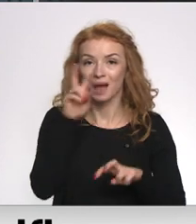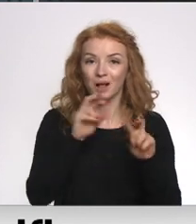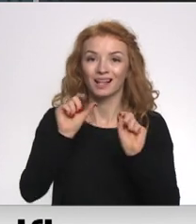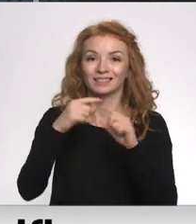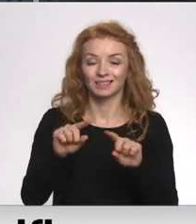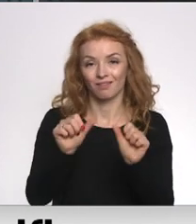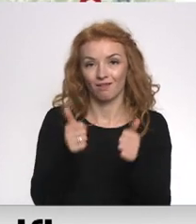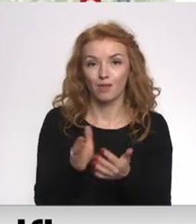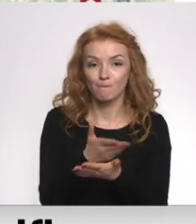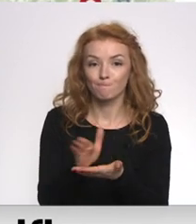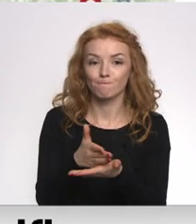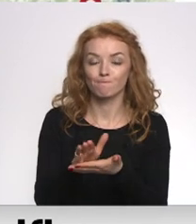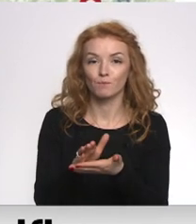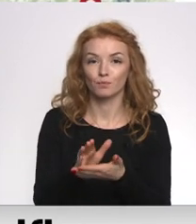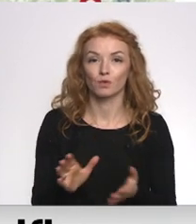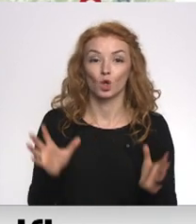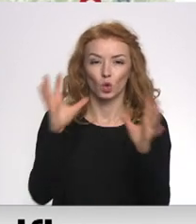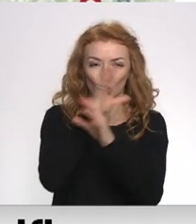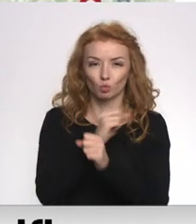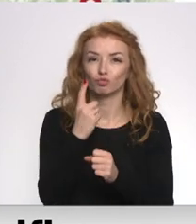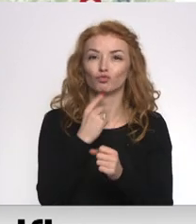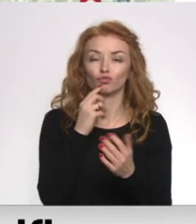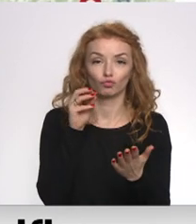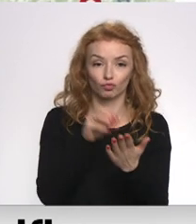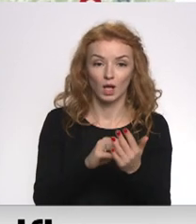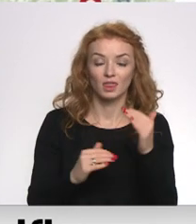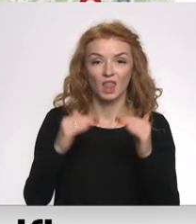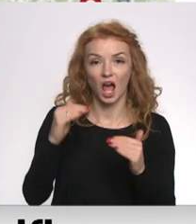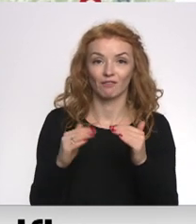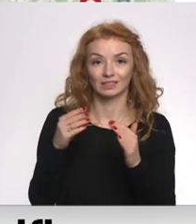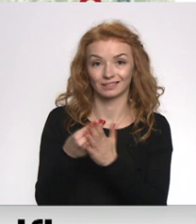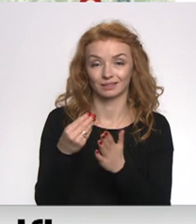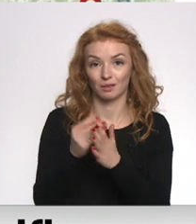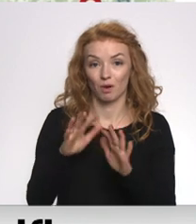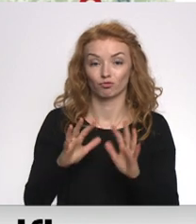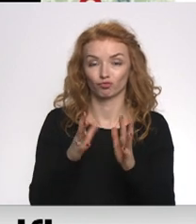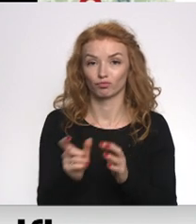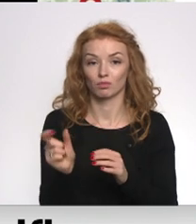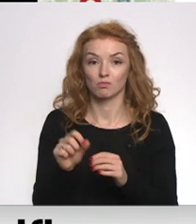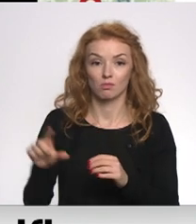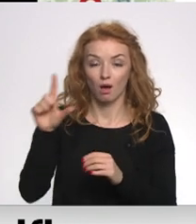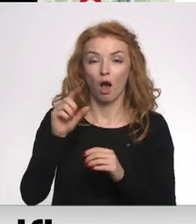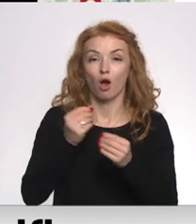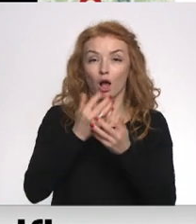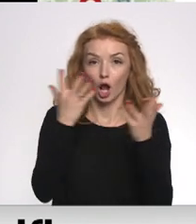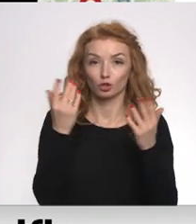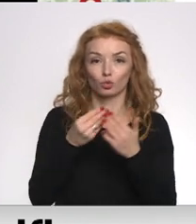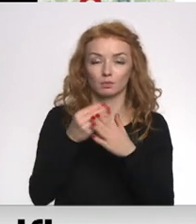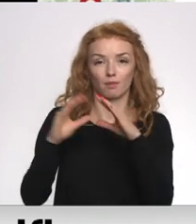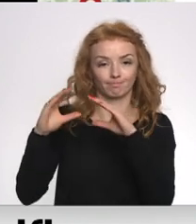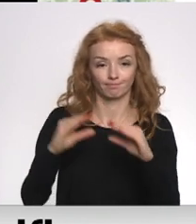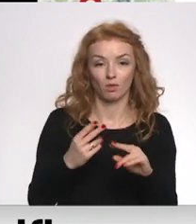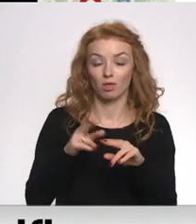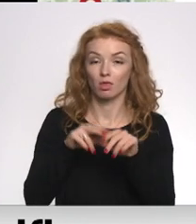risinājumus. Tumši sarkanas atzīmes, tarifs par siltuma enerģiju augstāks, ja bālāks, tad zemāks. Šādi